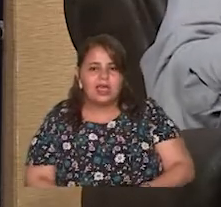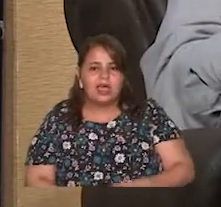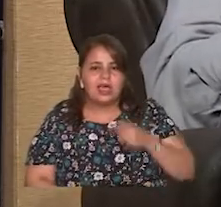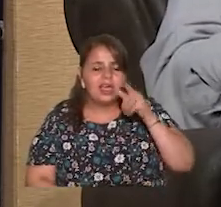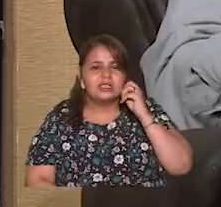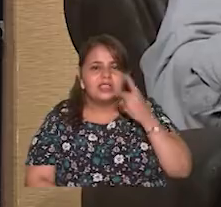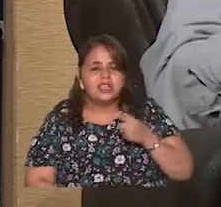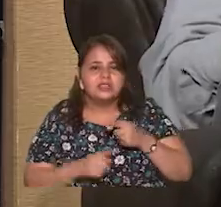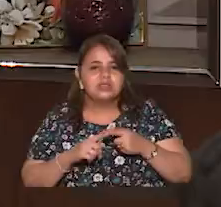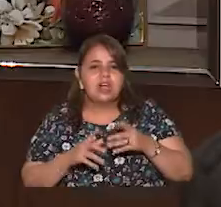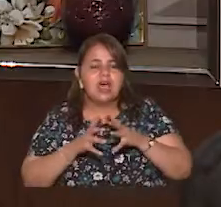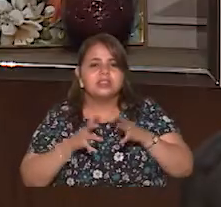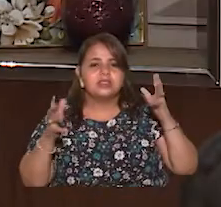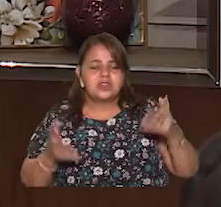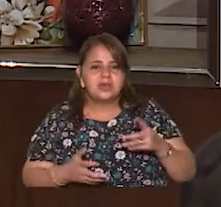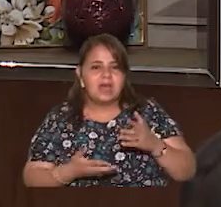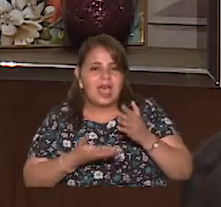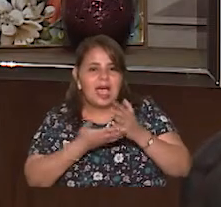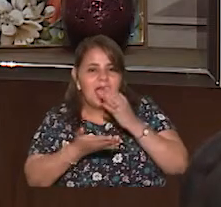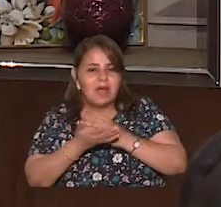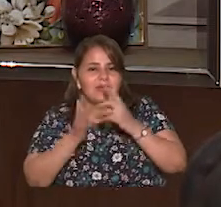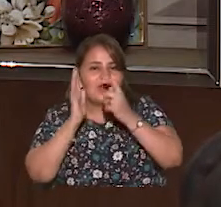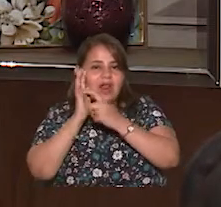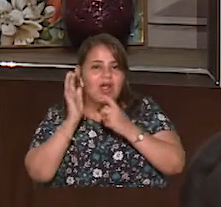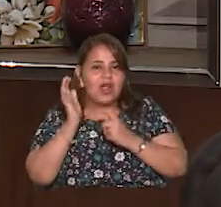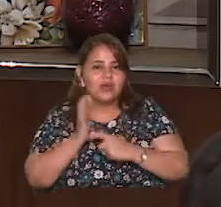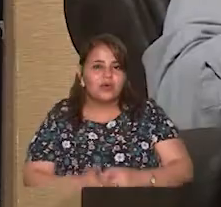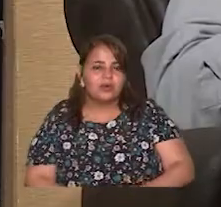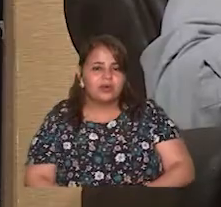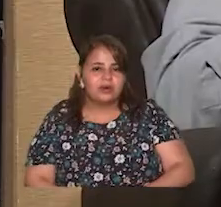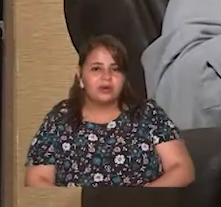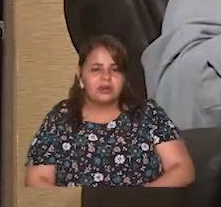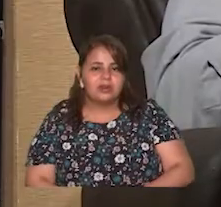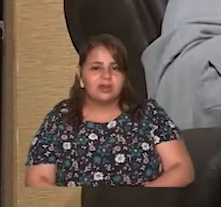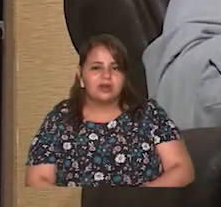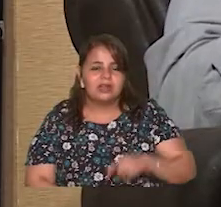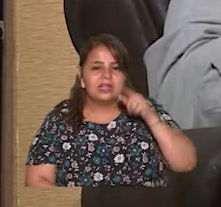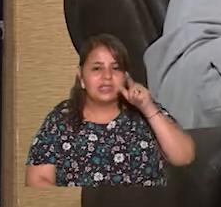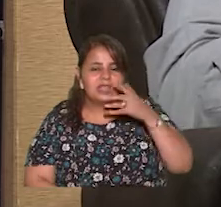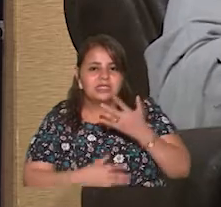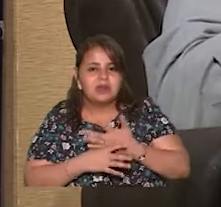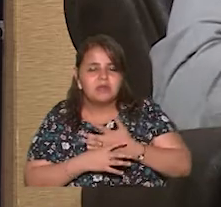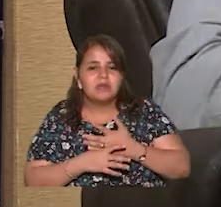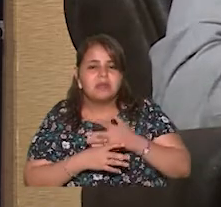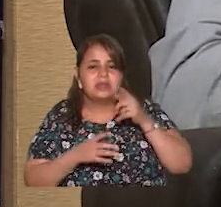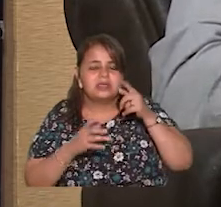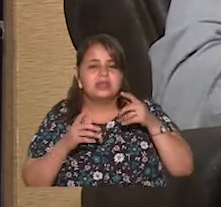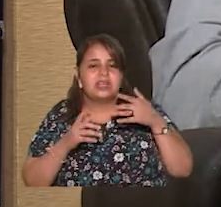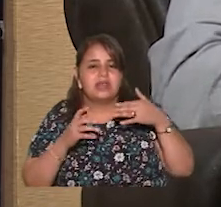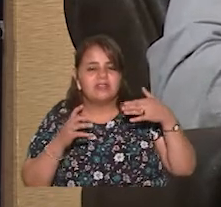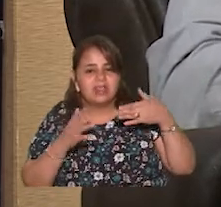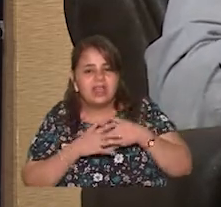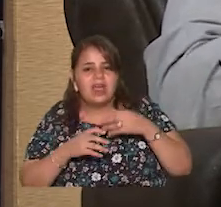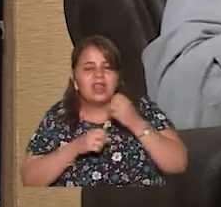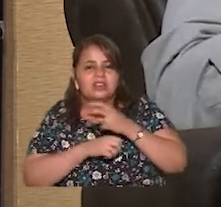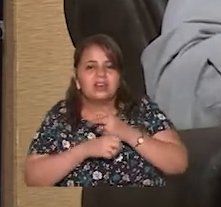هتبقى عظيم؟ وكان قبل الشريعة يوسف يعني أنت عرفت منين؟ هو عارف نتيجة الخطية ومصدق فيها وعايش بيها. في منهم